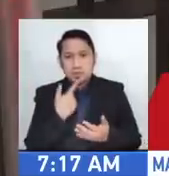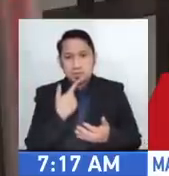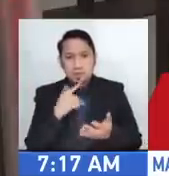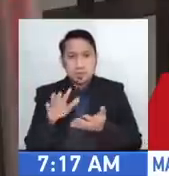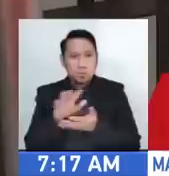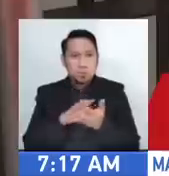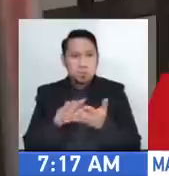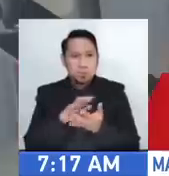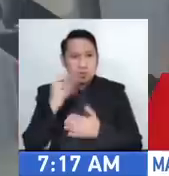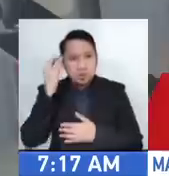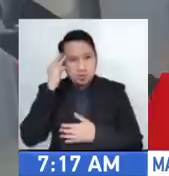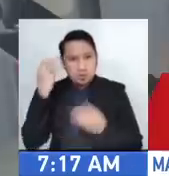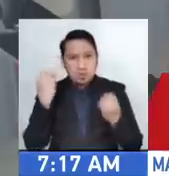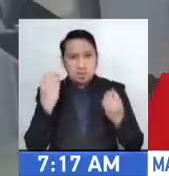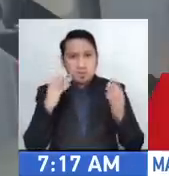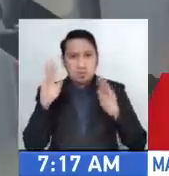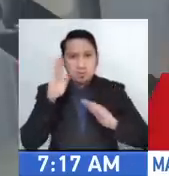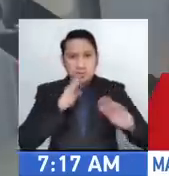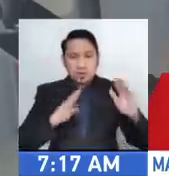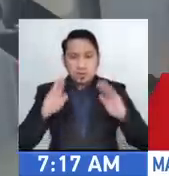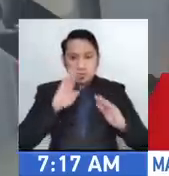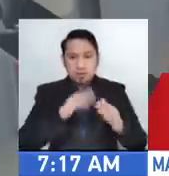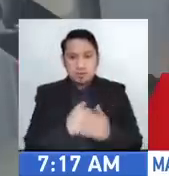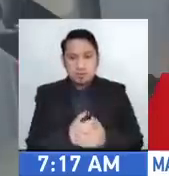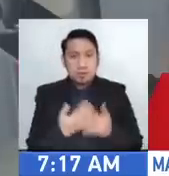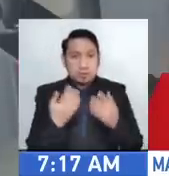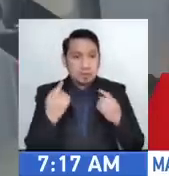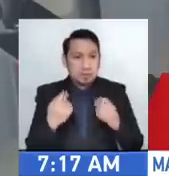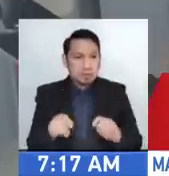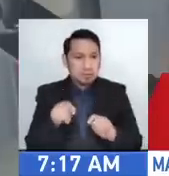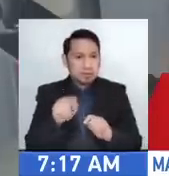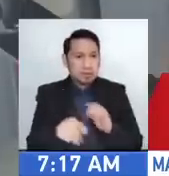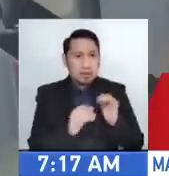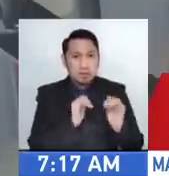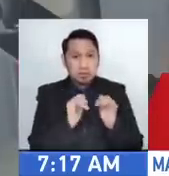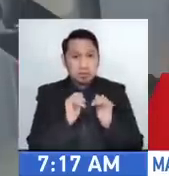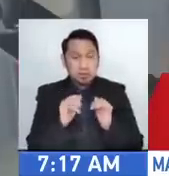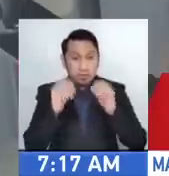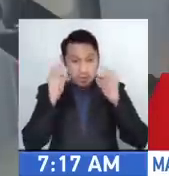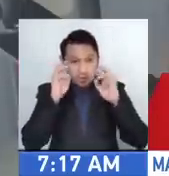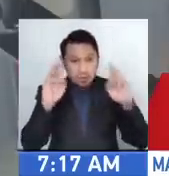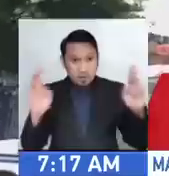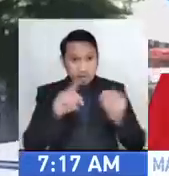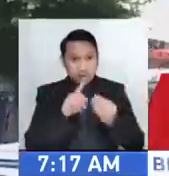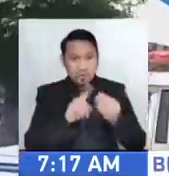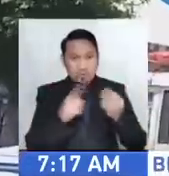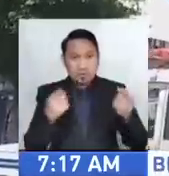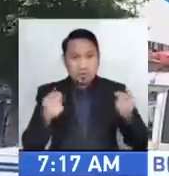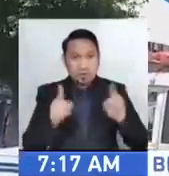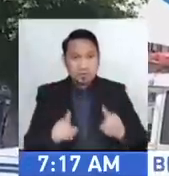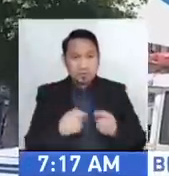problema. Sinusubukan pa ng GMA News ang makuhang panig ng mayor tungkol sa nangyari.